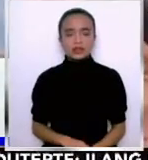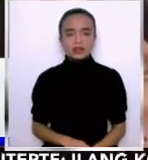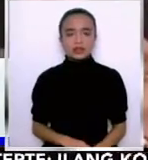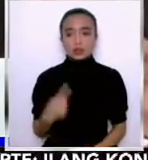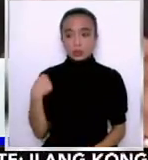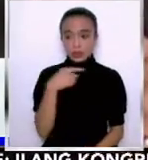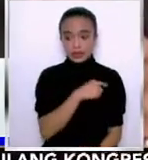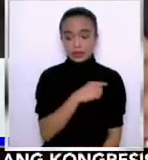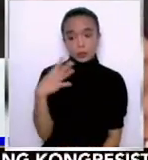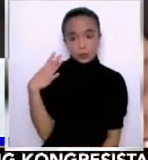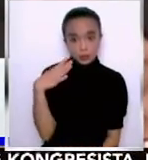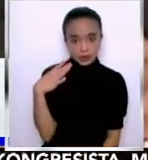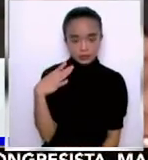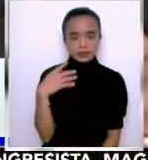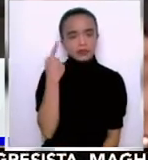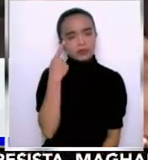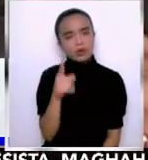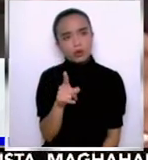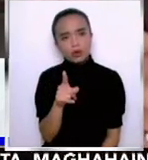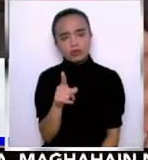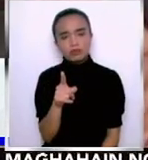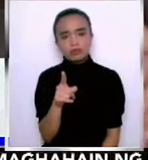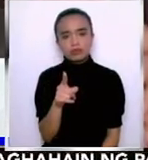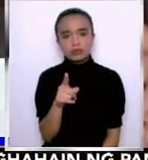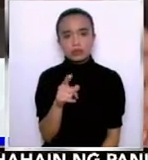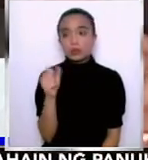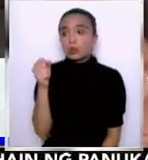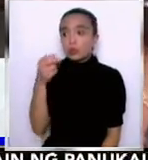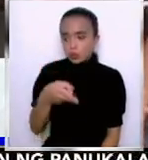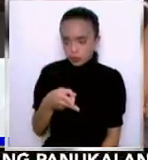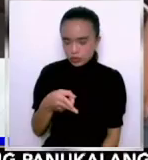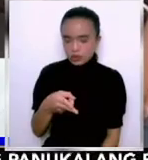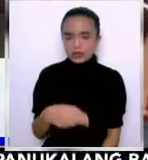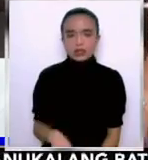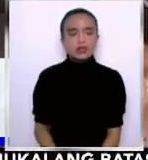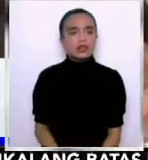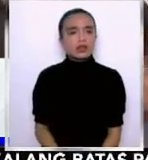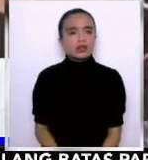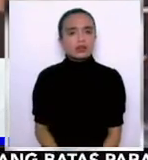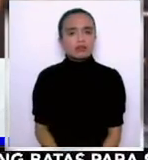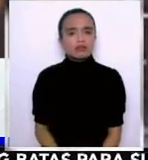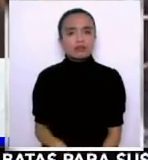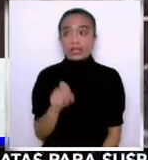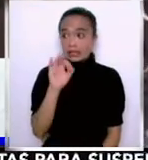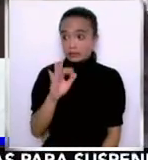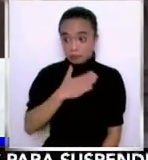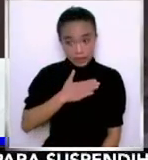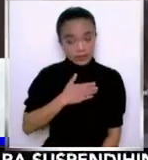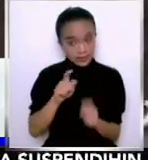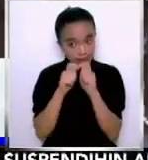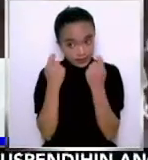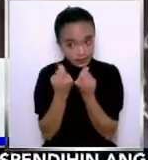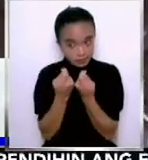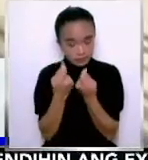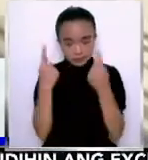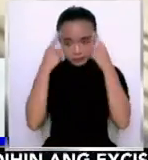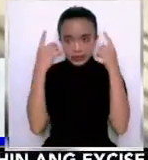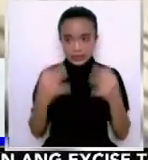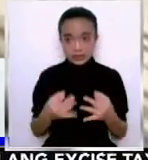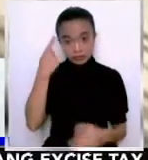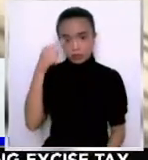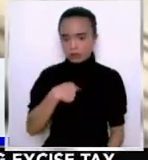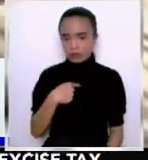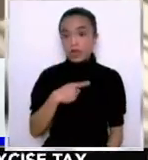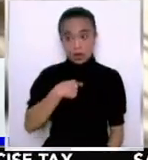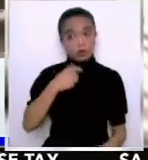for the order possible. Manang if my team will decide, no? For me, I am in favor.